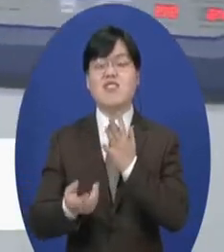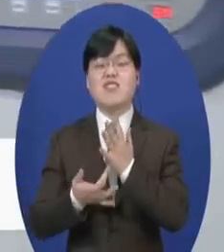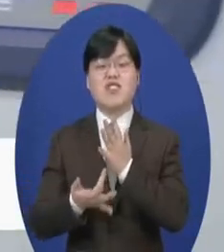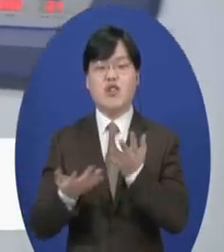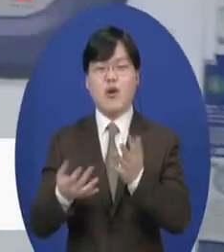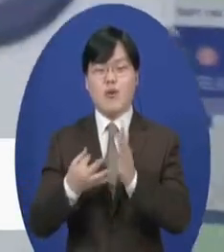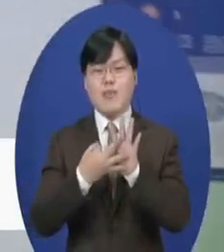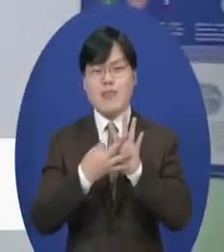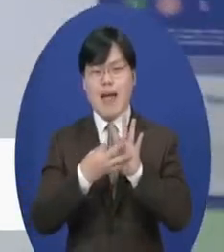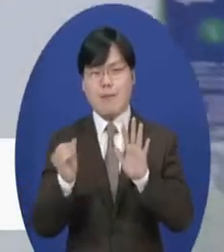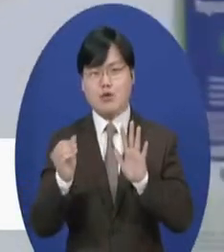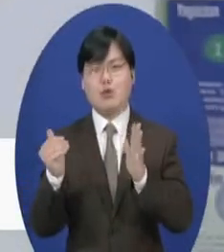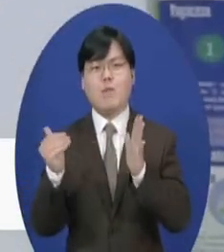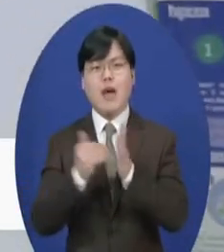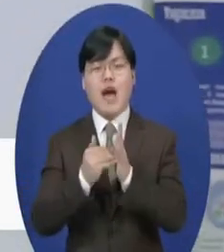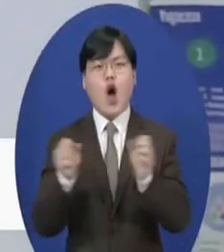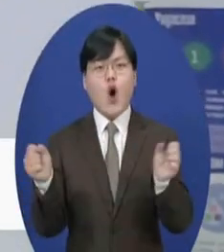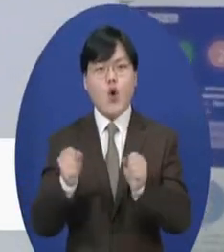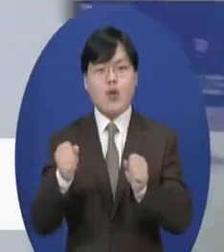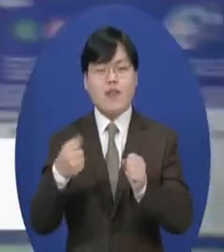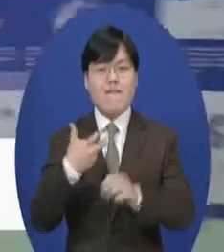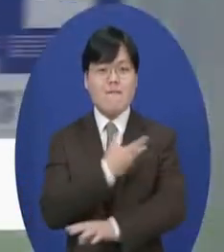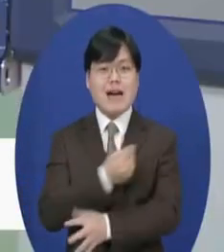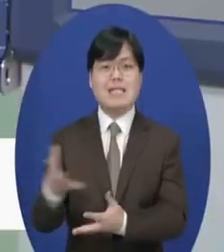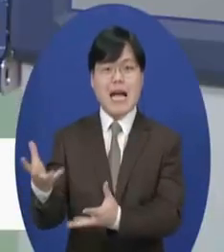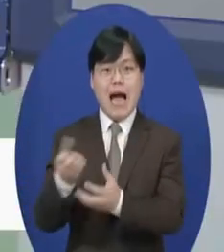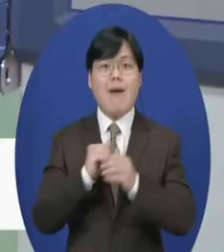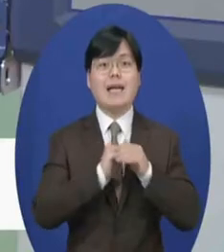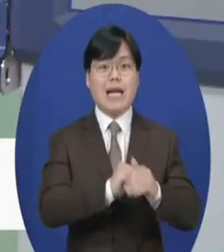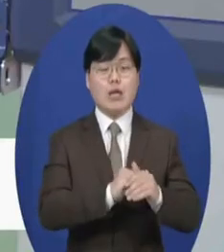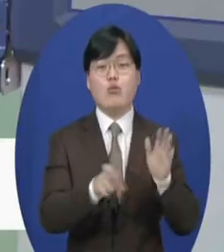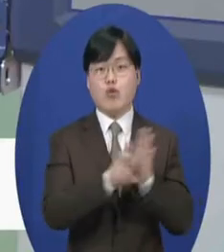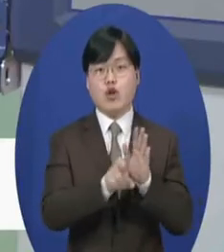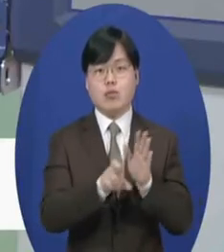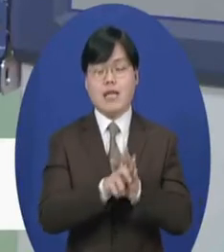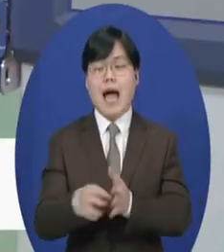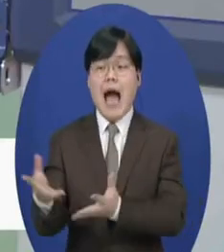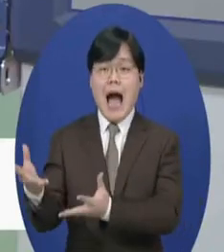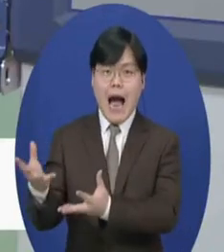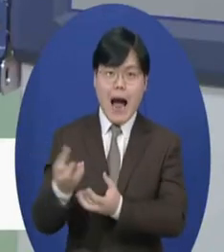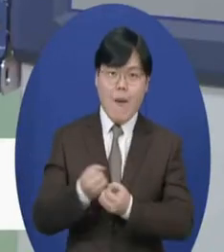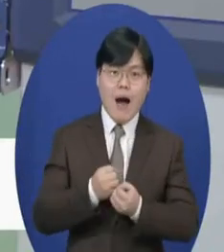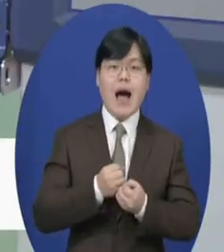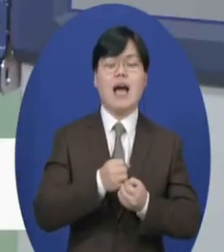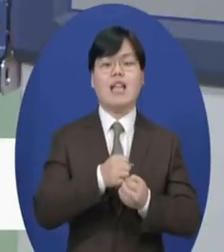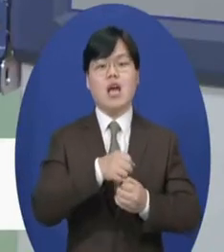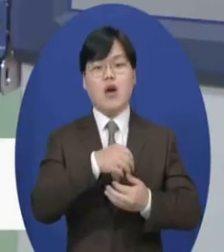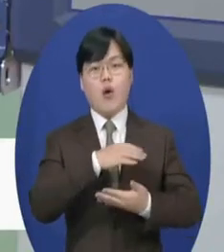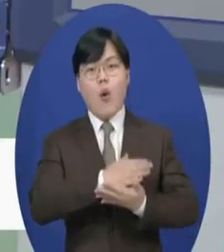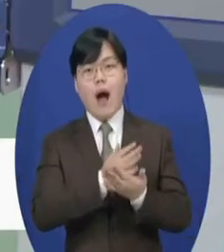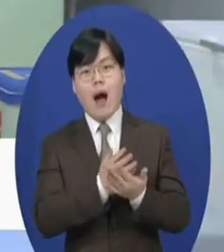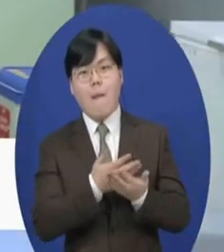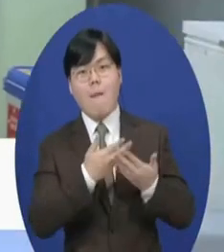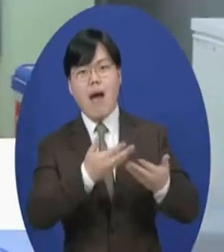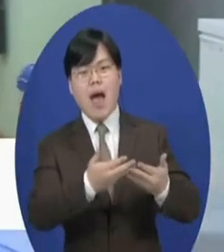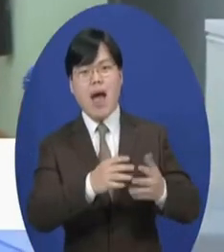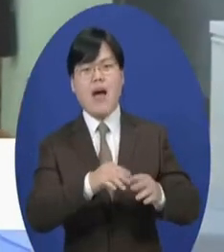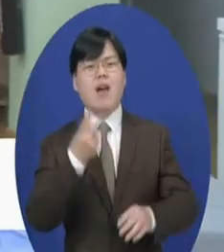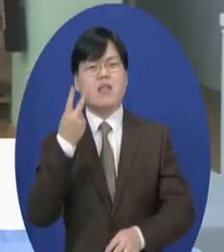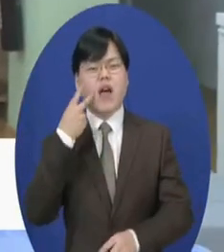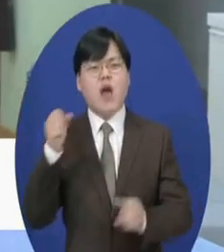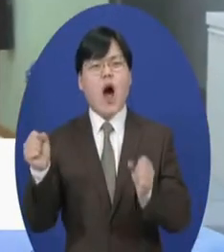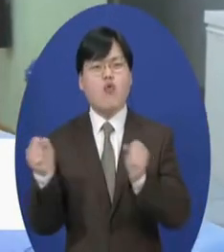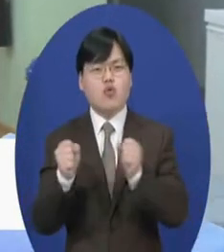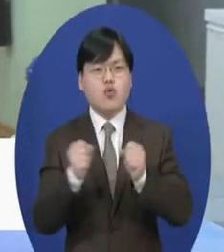800 гаруй мянган хүн тун вакциныг авах боломж бол бүрдсэн байгаа. Хүлээж авахаас эхлүүлээд бол хэрэглэгч хүргэх хүртэл хүүтэн хэлхээний